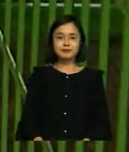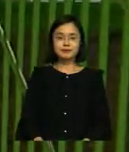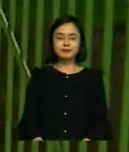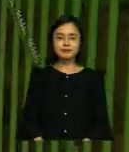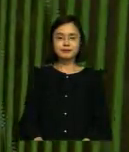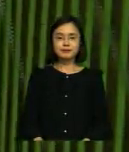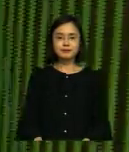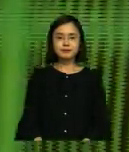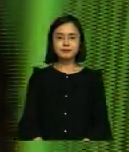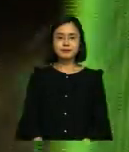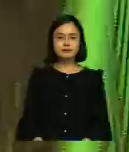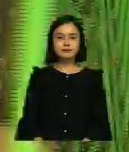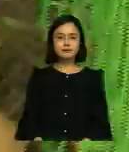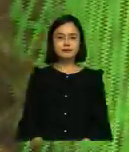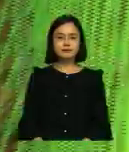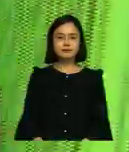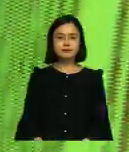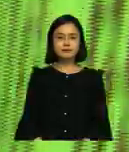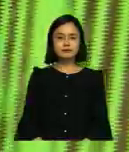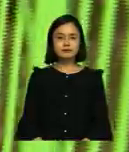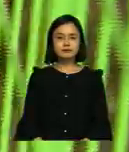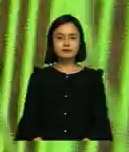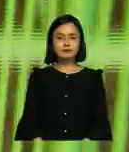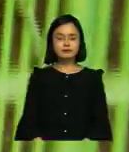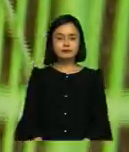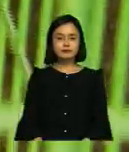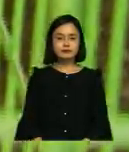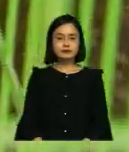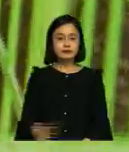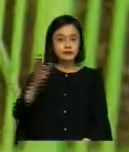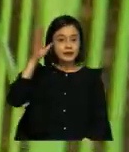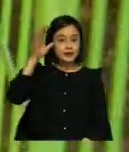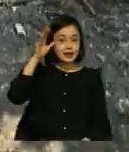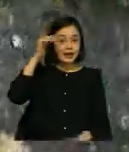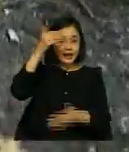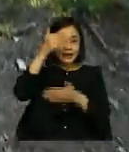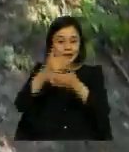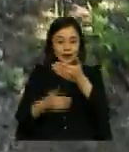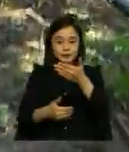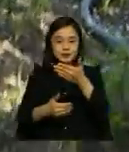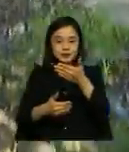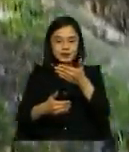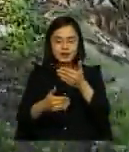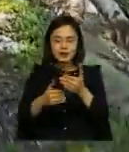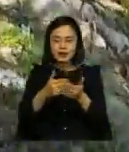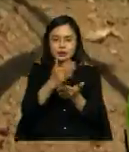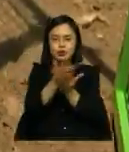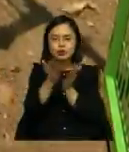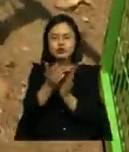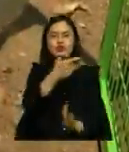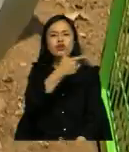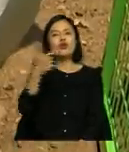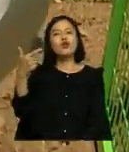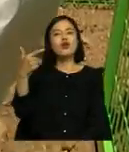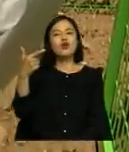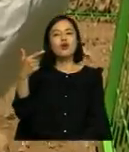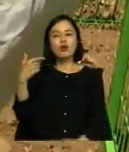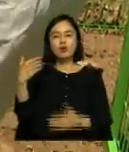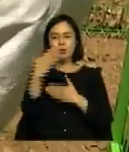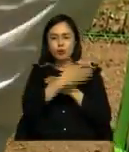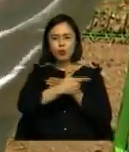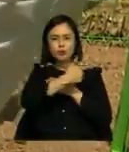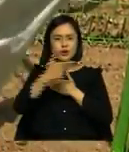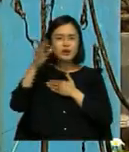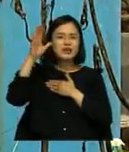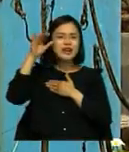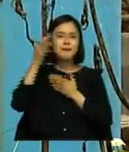앞서도 전해드렸었지만요, 이 현재 남아있는 개들은 주로 대형견들입니다. 아, 그렇다 보니까 이 분양이 좀 쉽지 않을